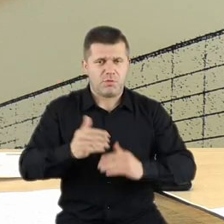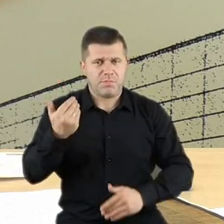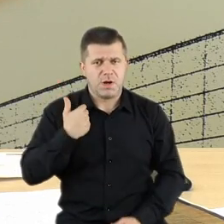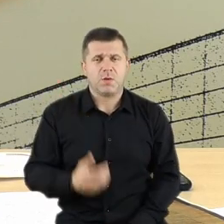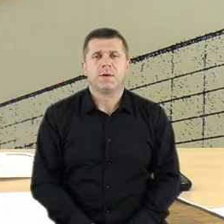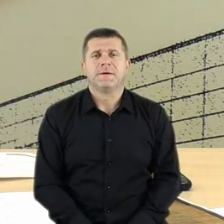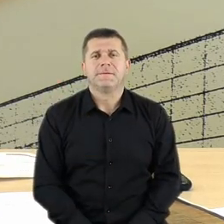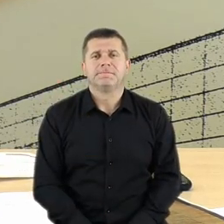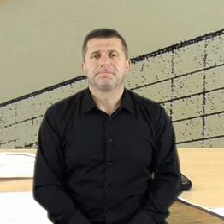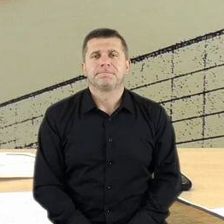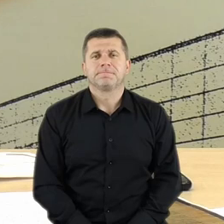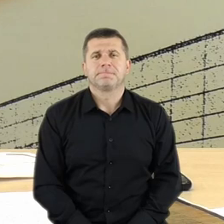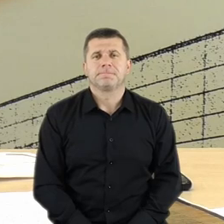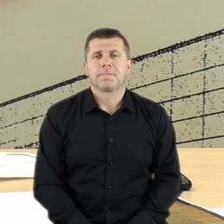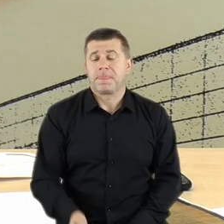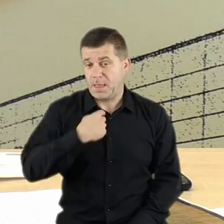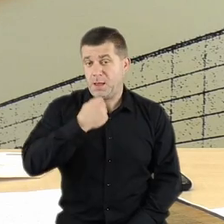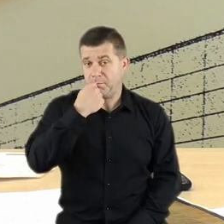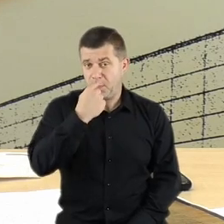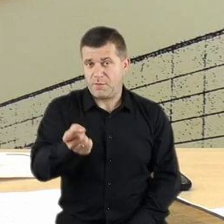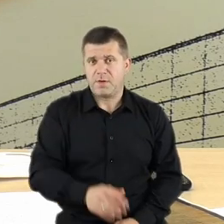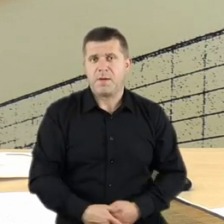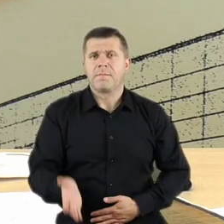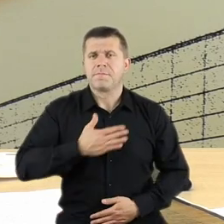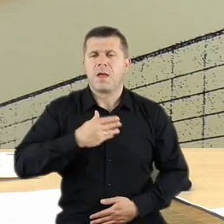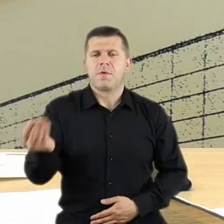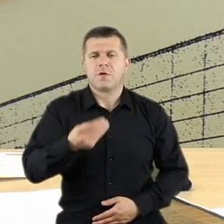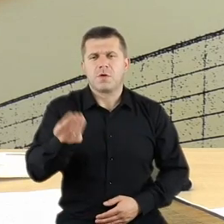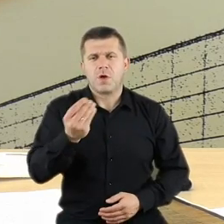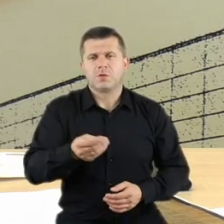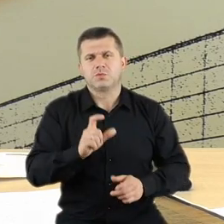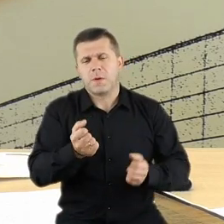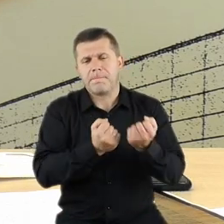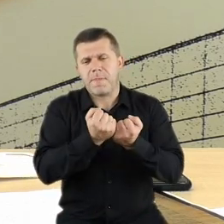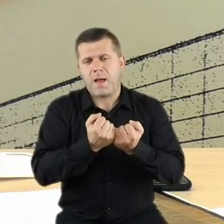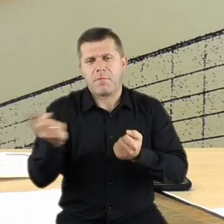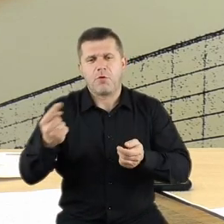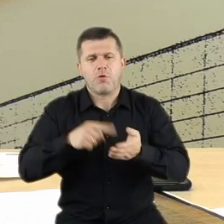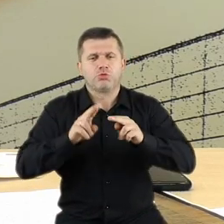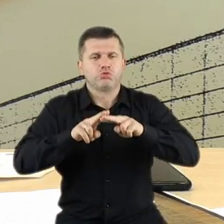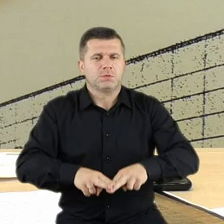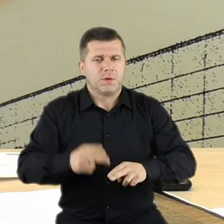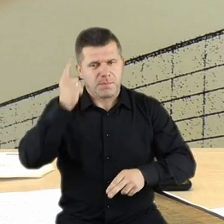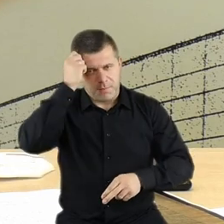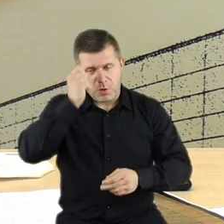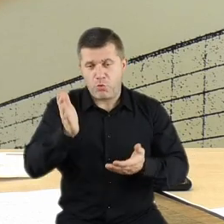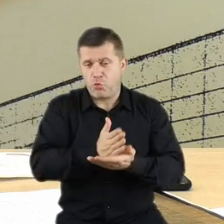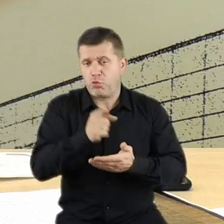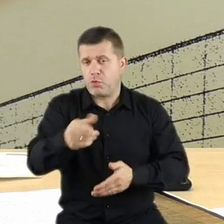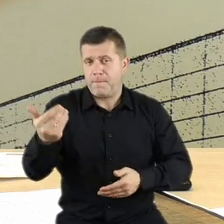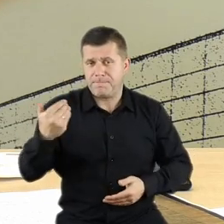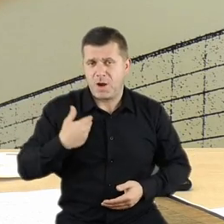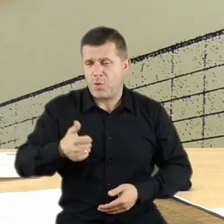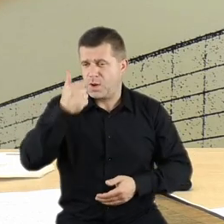a powiem wam że mam jeszcze parę kroków i papierów co po nim pozostało kuchnią to była jedyną